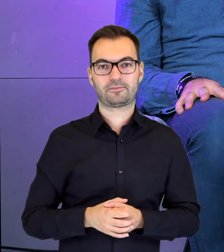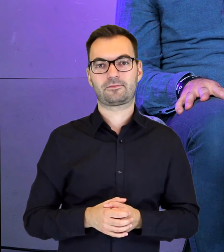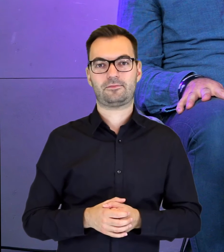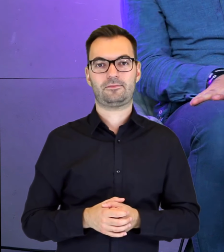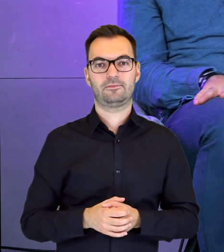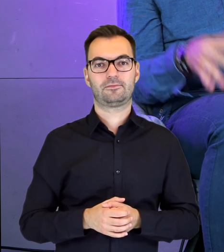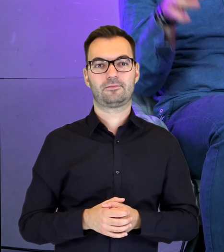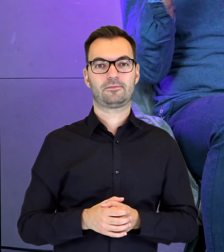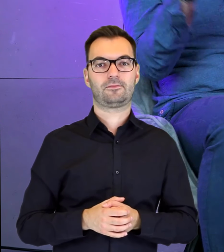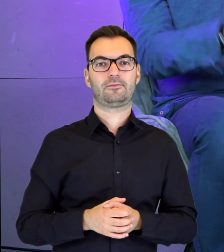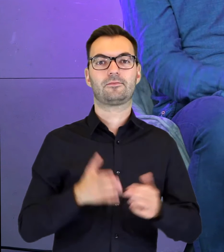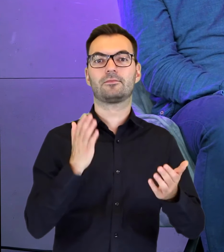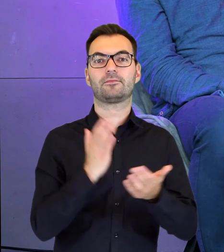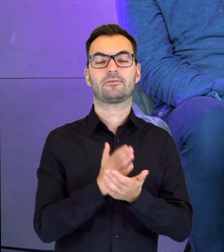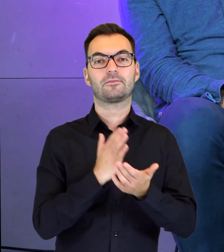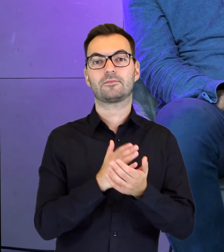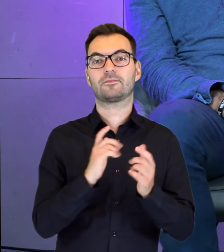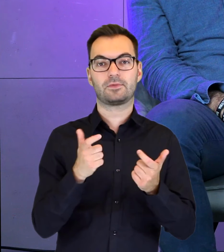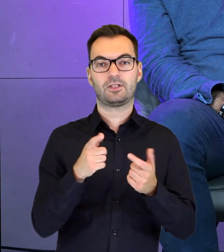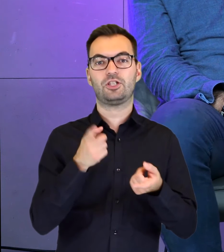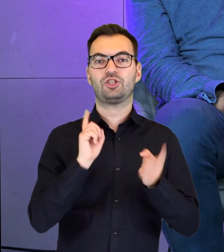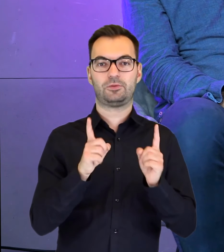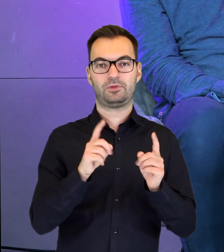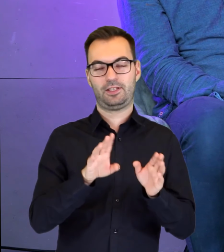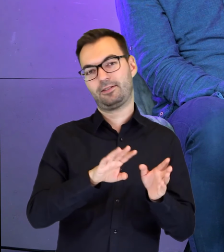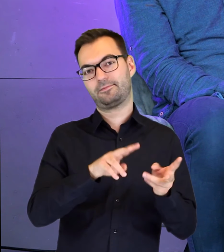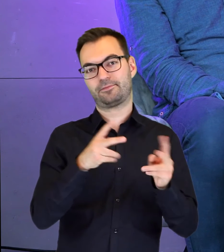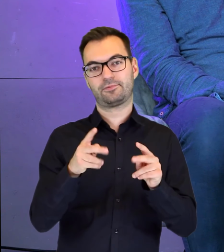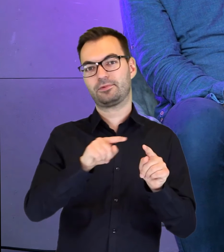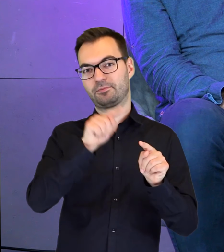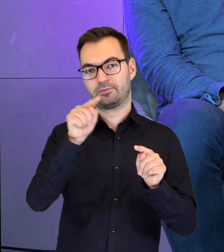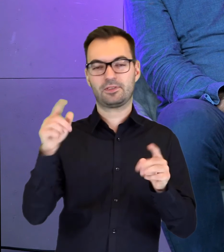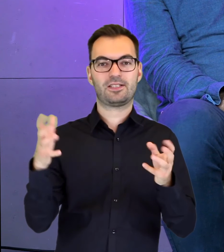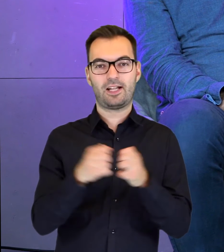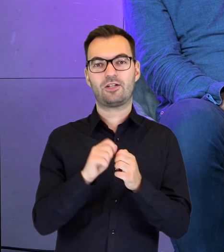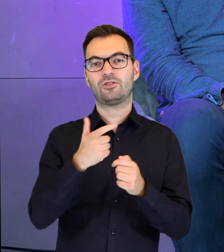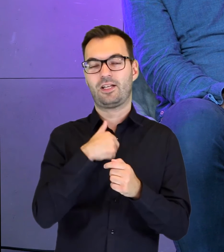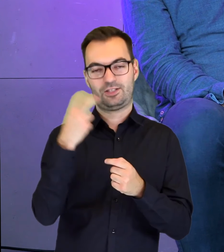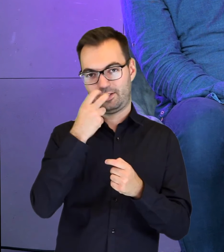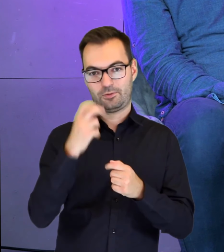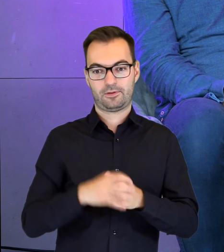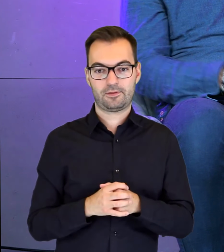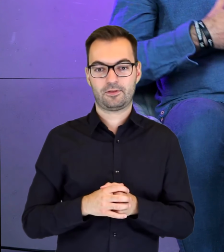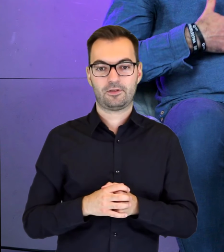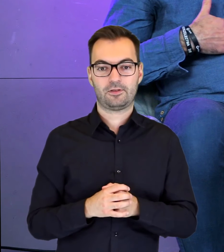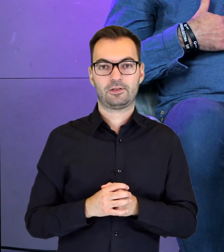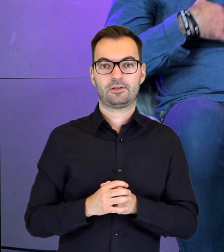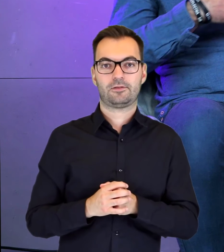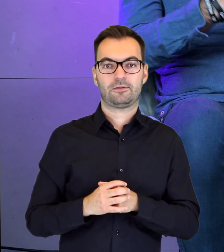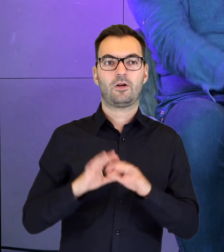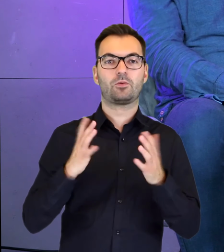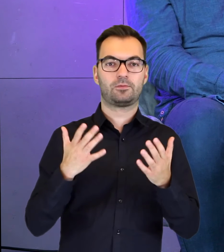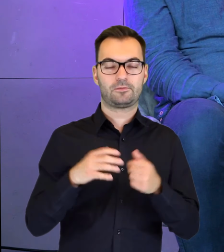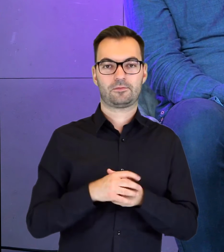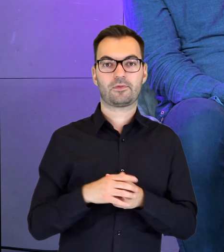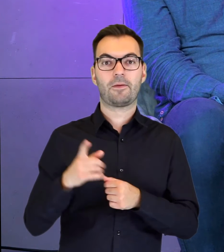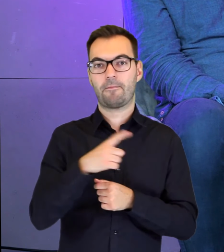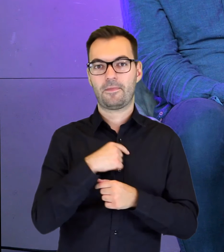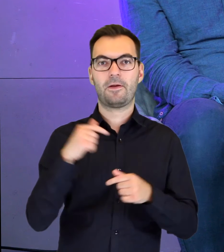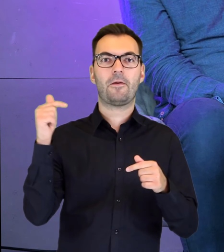po pięćdziesiątce Nie będziemy korzystać z Myszki będziemy korzystać tylko z wąską klawiaturę ma pomóc nam przejść szybciej